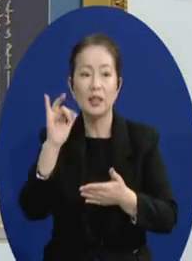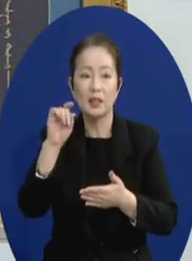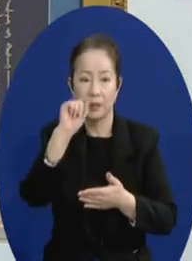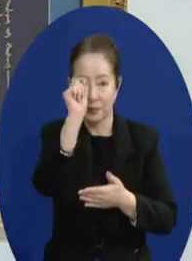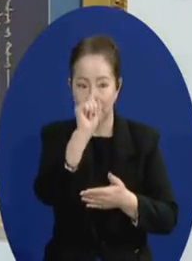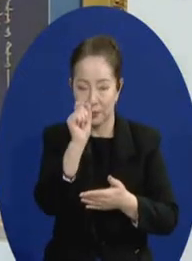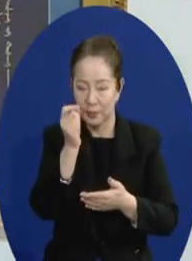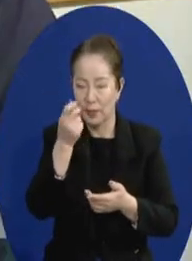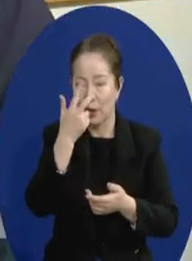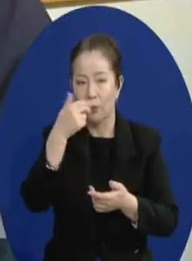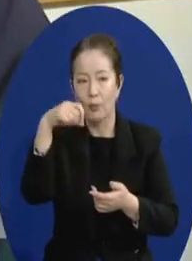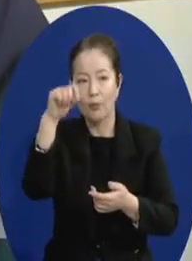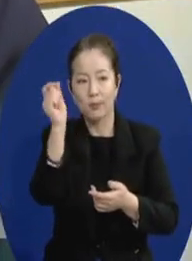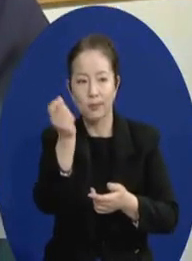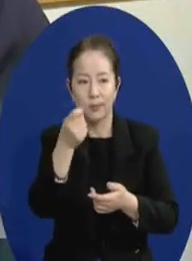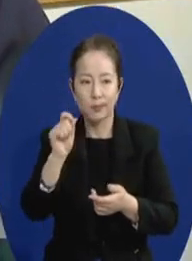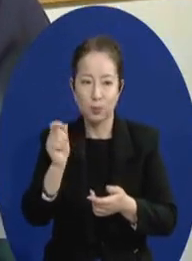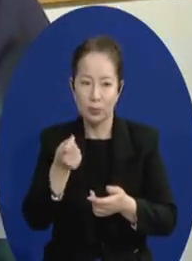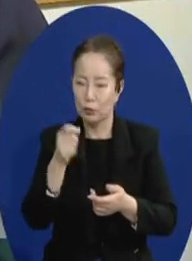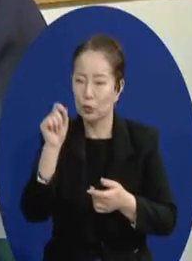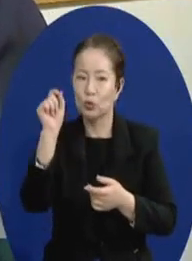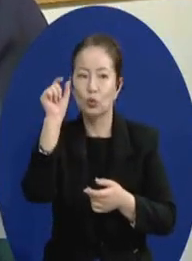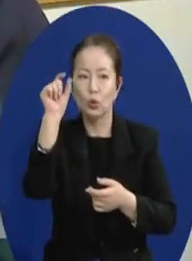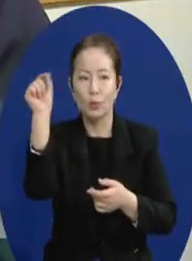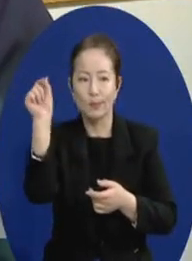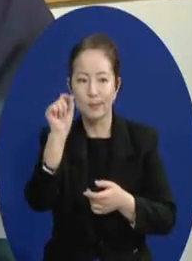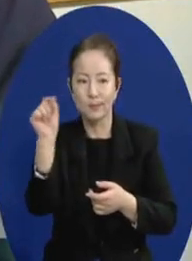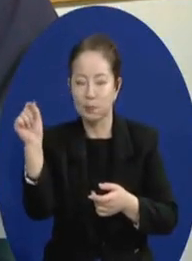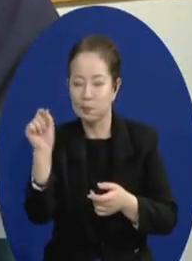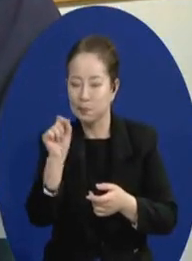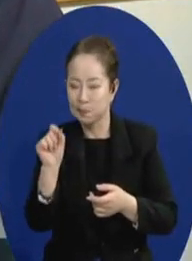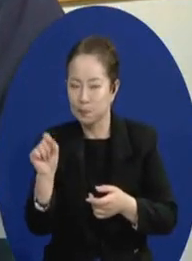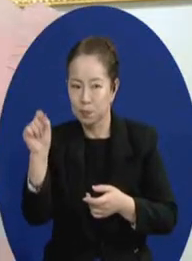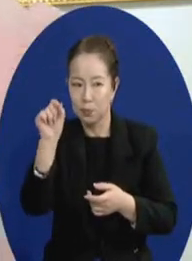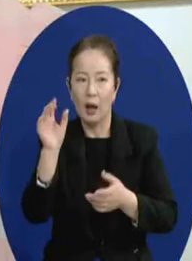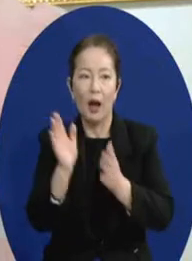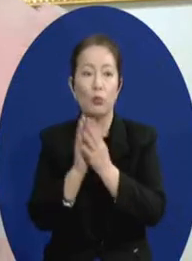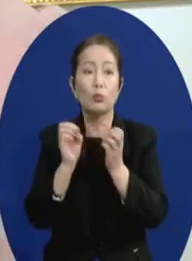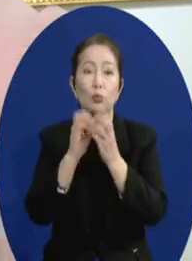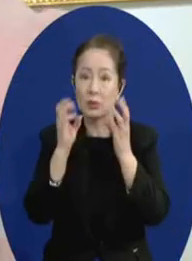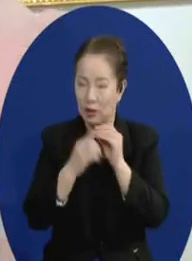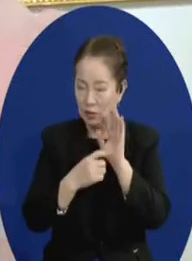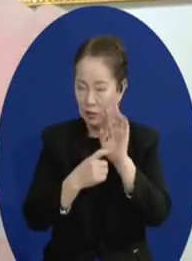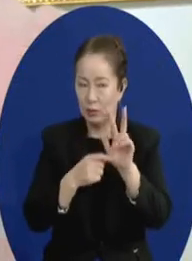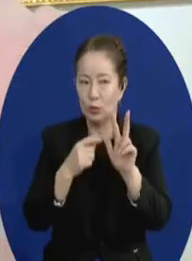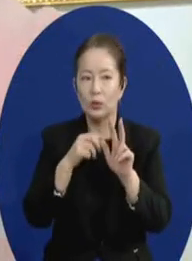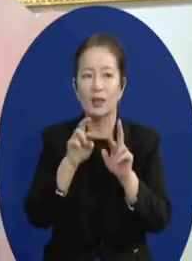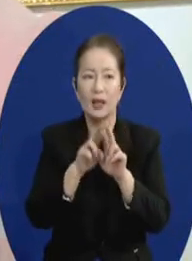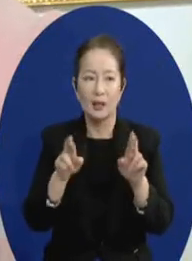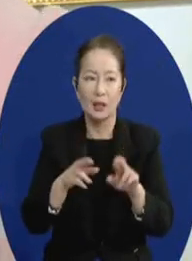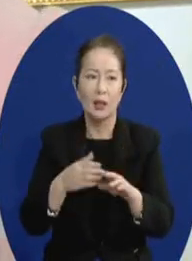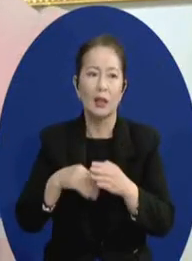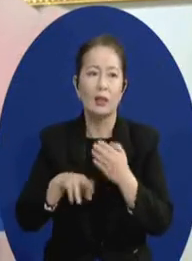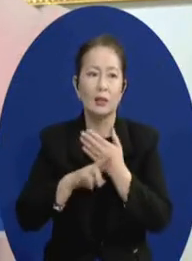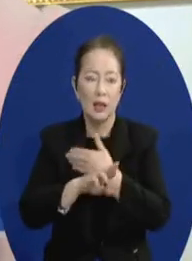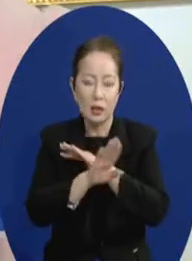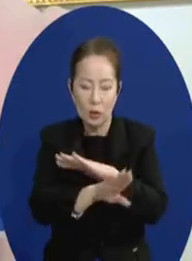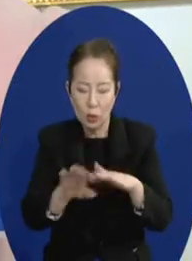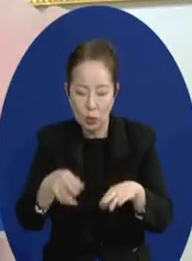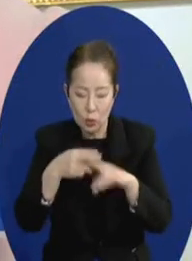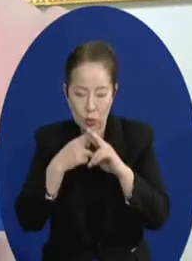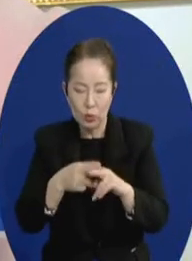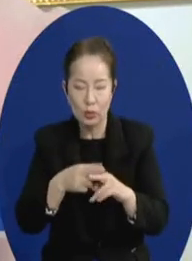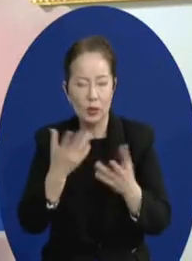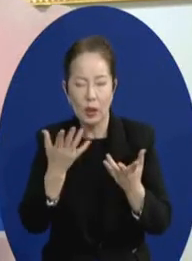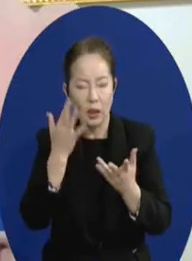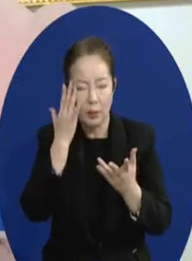бичлэг угалзан ихмэл дөрвөлжин ихмэлийн тгийг хослуулан бүтээлээ хийсэн байгаа. Тэгэхээр цаашдаа бол би хүүхдүүдэд цахим